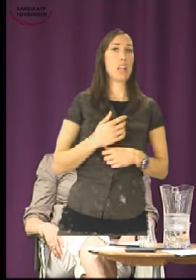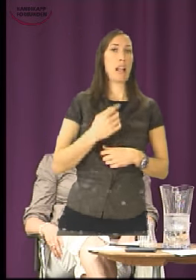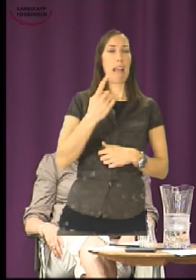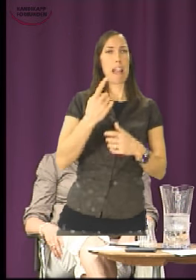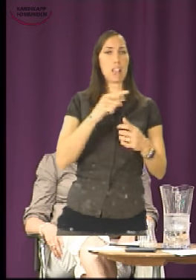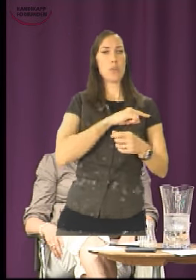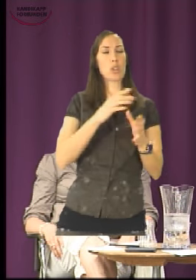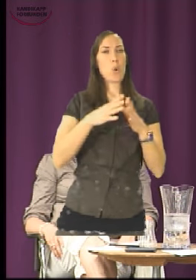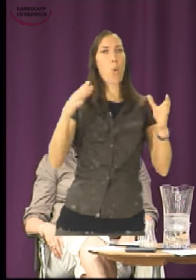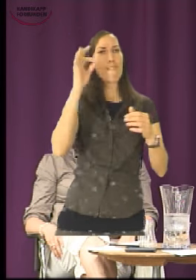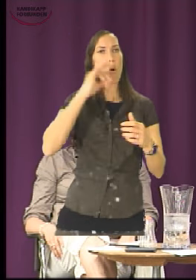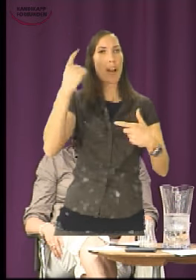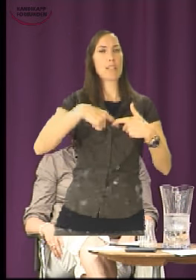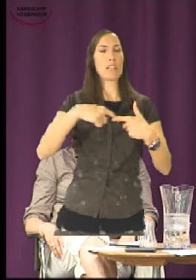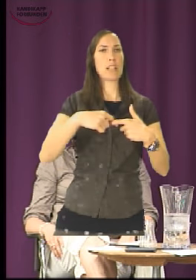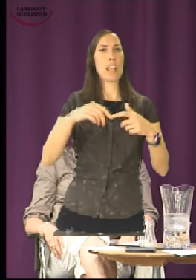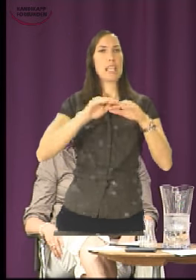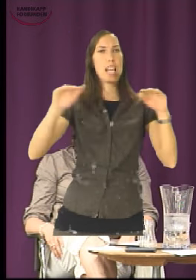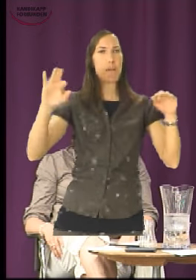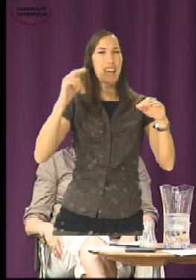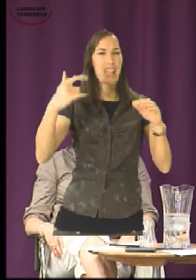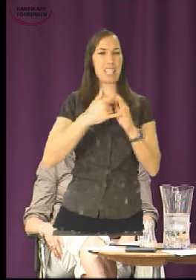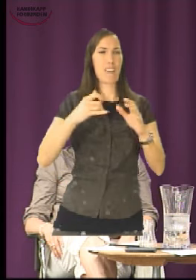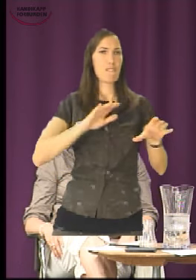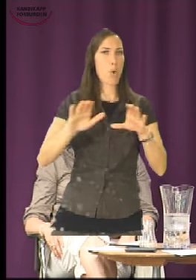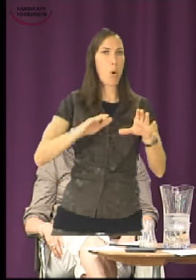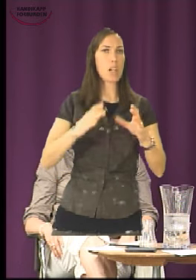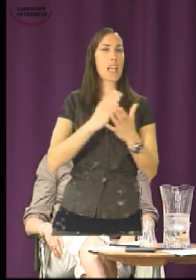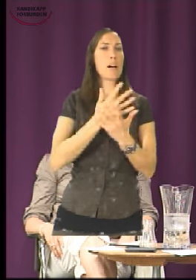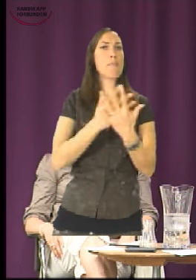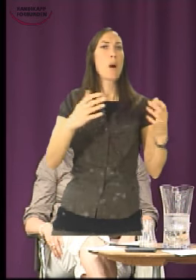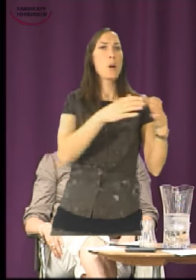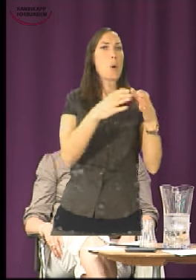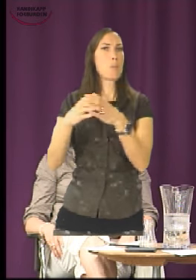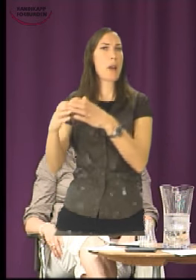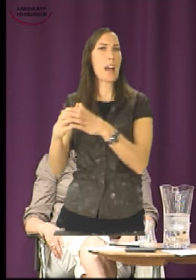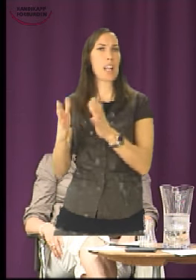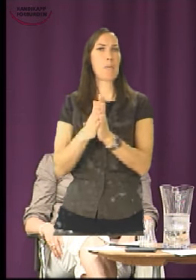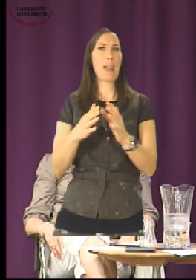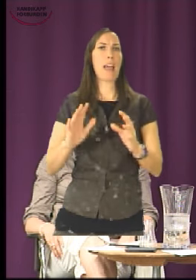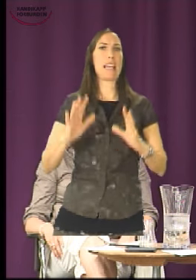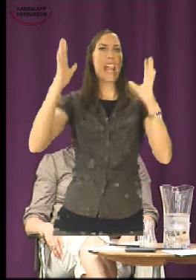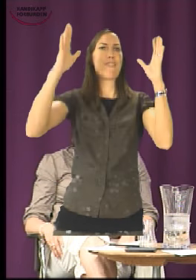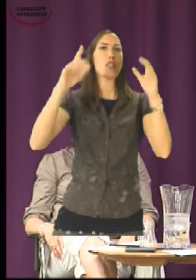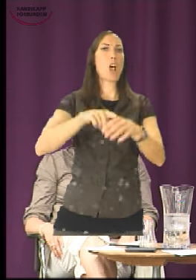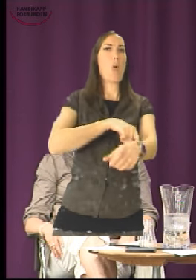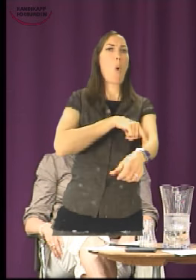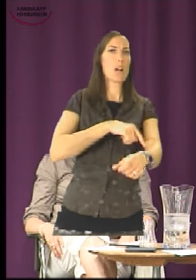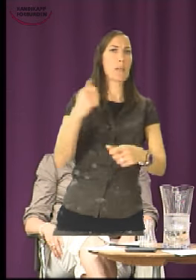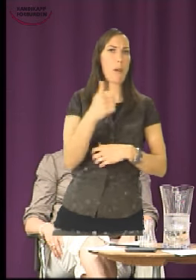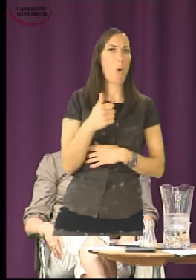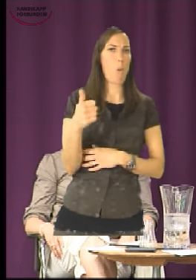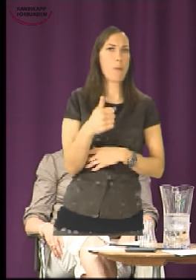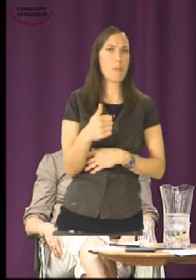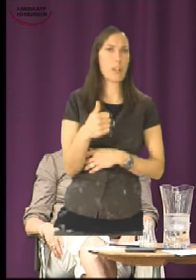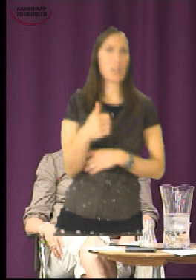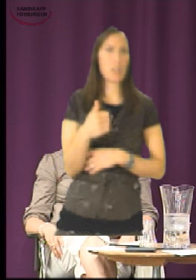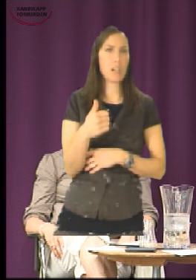en stor fråga för jämlikhet i vården är ju att många av de grupper som har livslånga behov inte är de